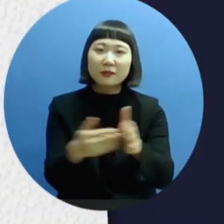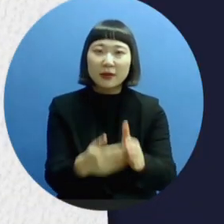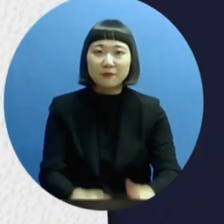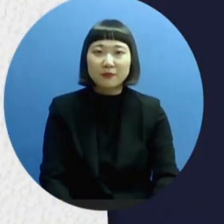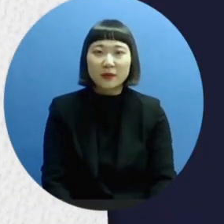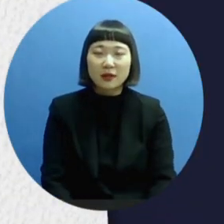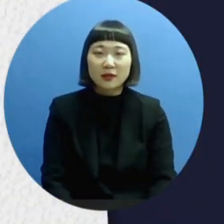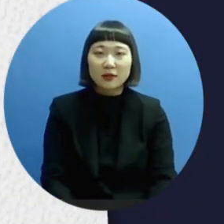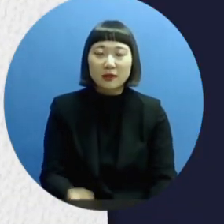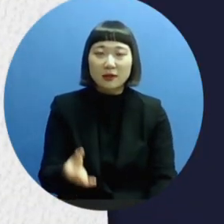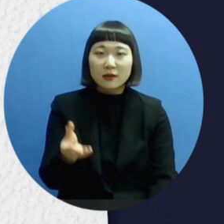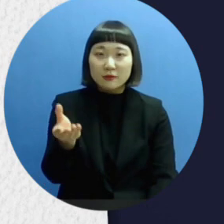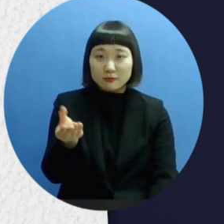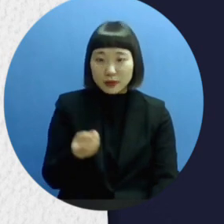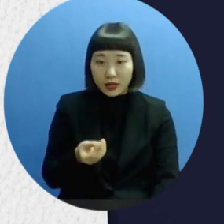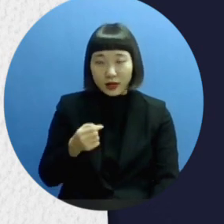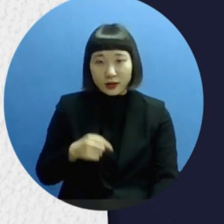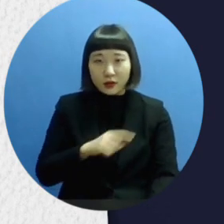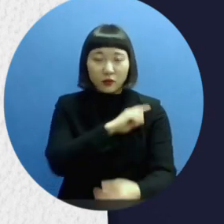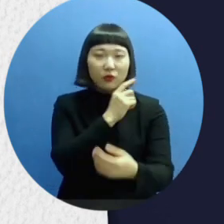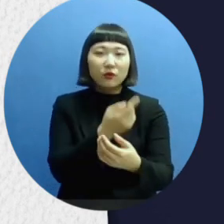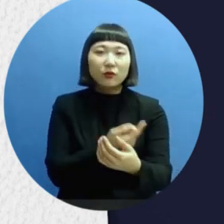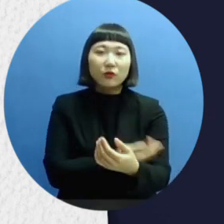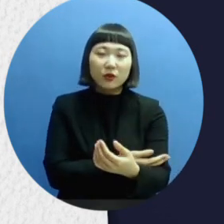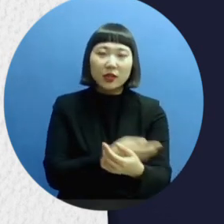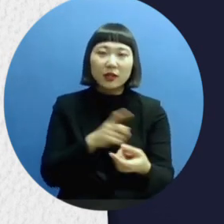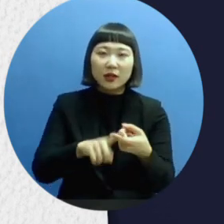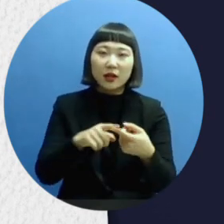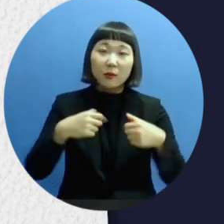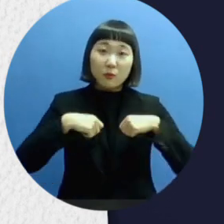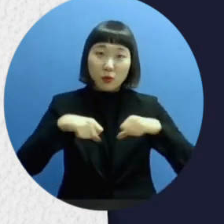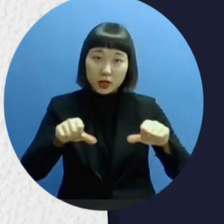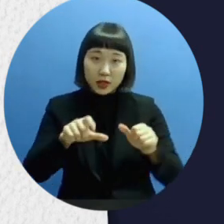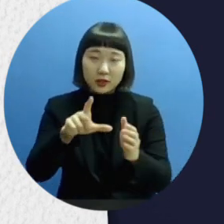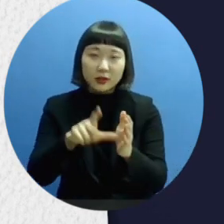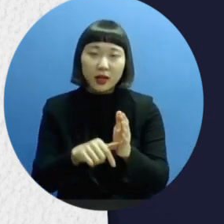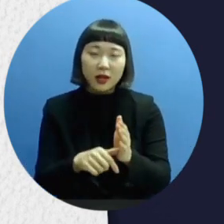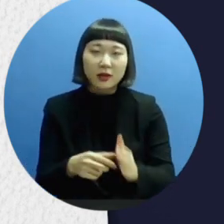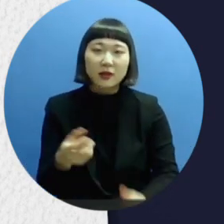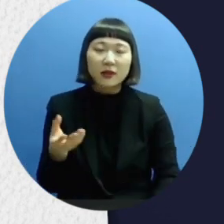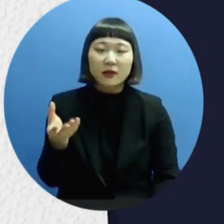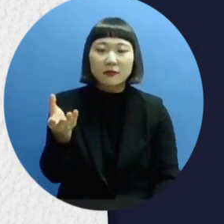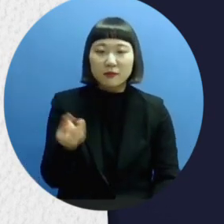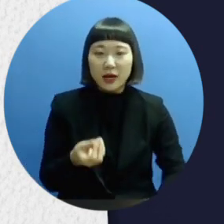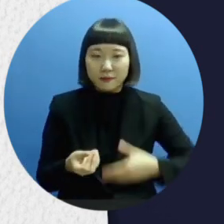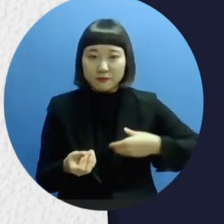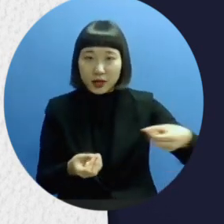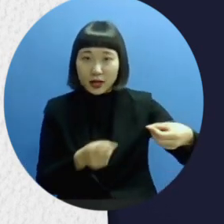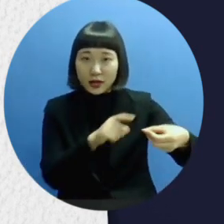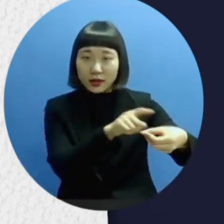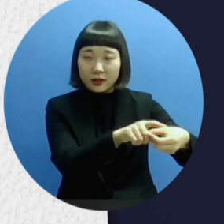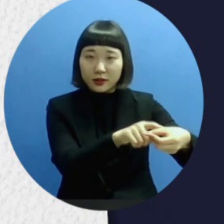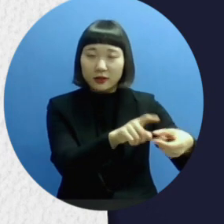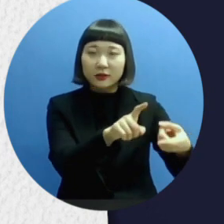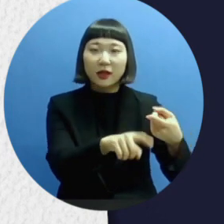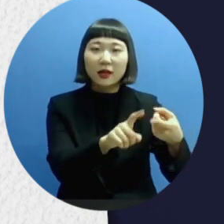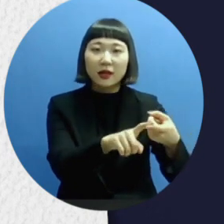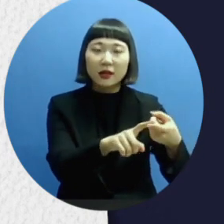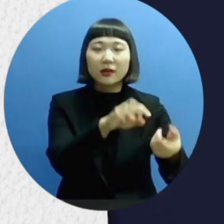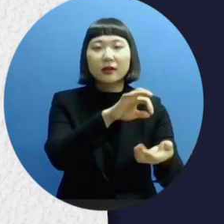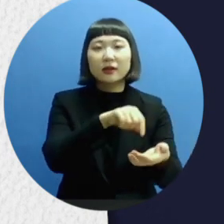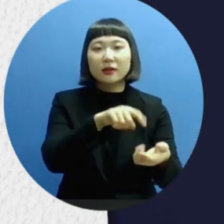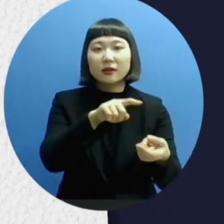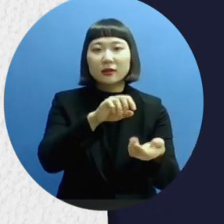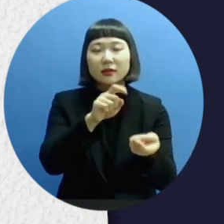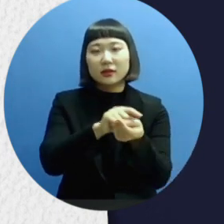임차인이 권리를 포기하는 경우 수의계약으로 상가를 재임대한 전차인이 해당 점포를 사용할 수 있게 했습니다.